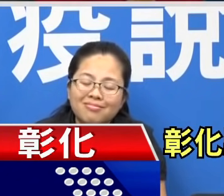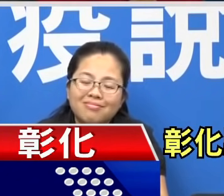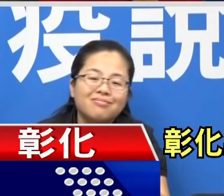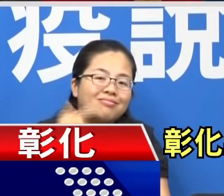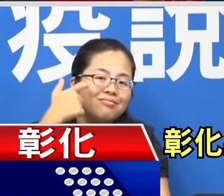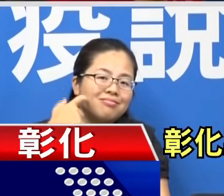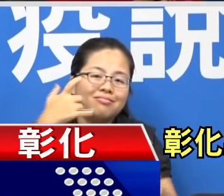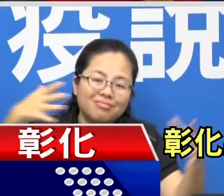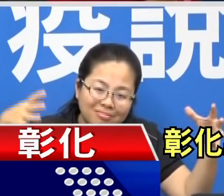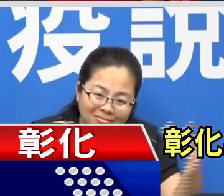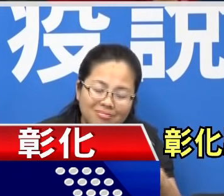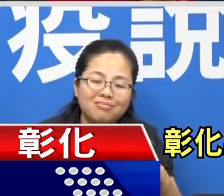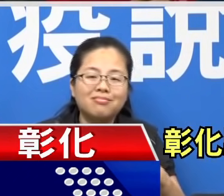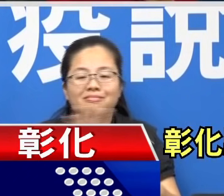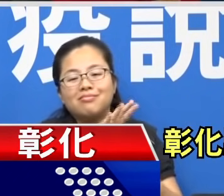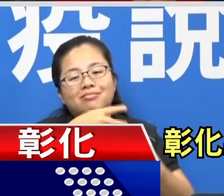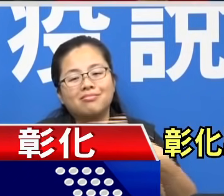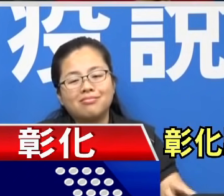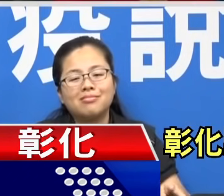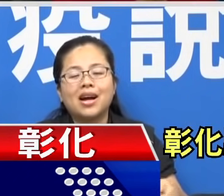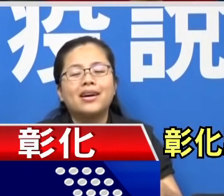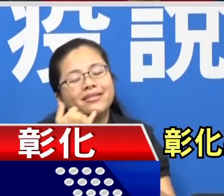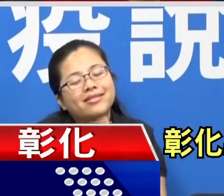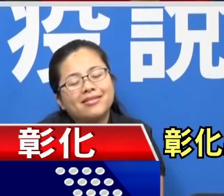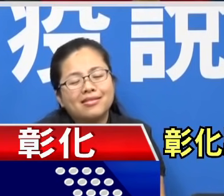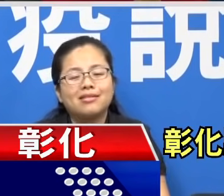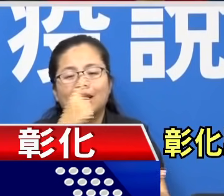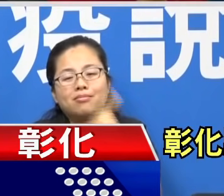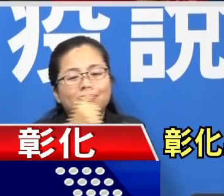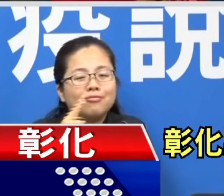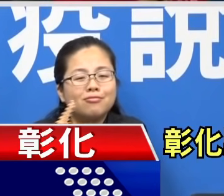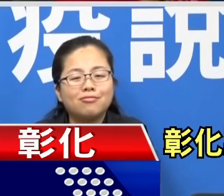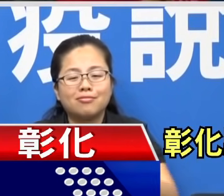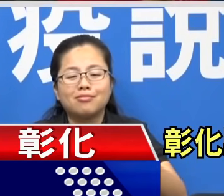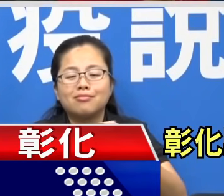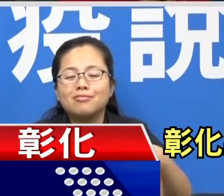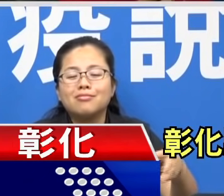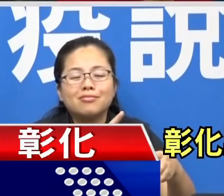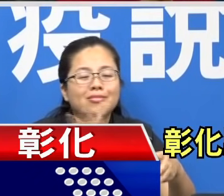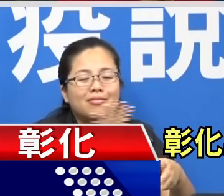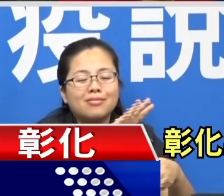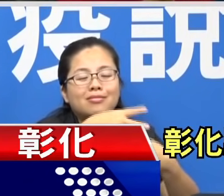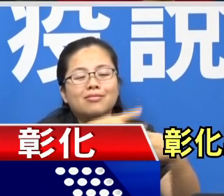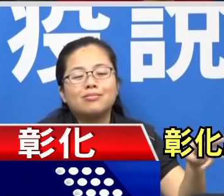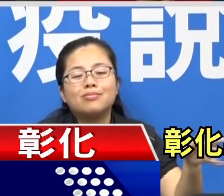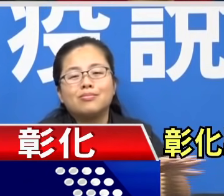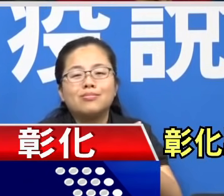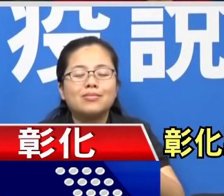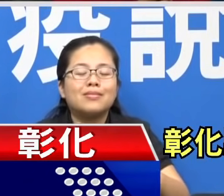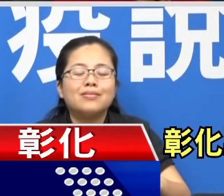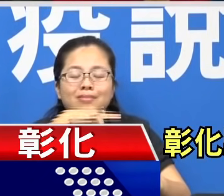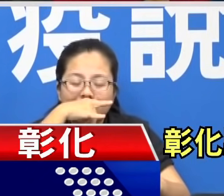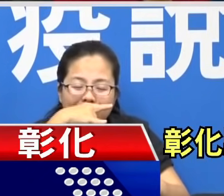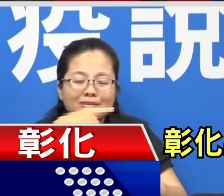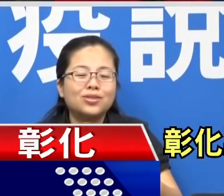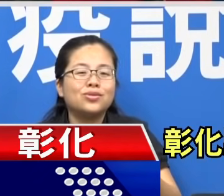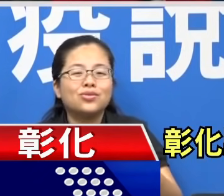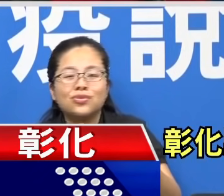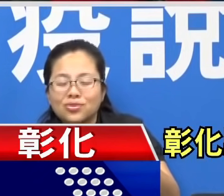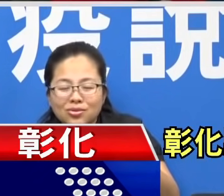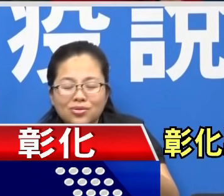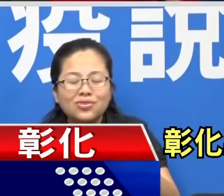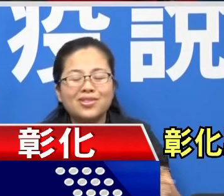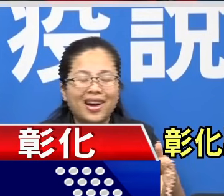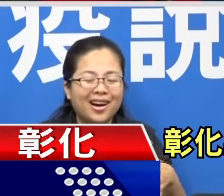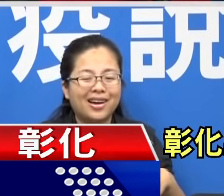歌唱班去。啊，因为很可爱，所以就是所有歌唱班的那些阿姨啦、叔叔啊、伯伯啊，都会